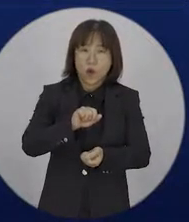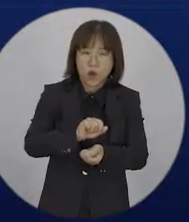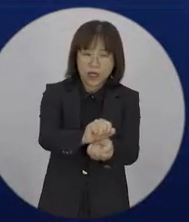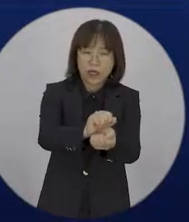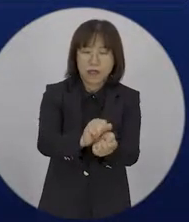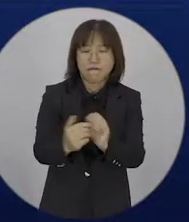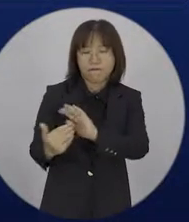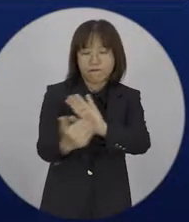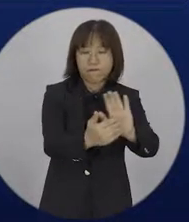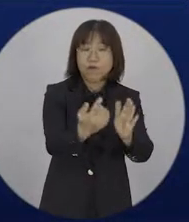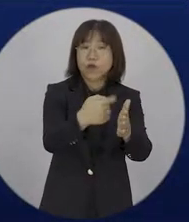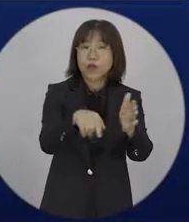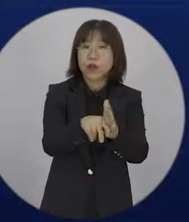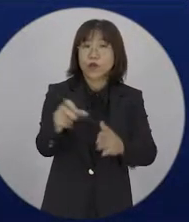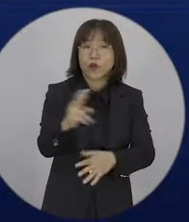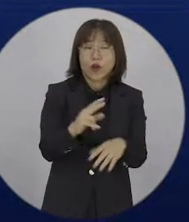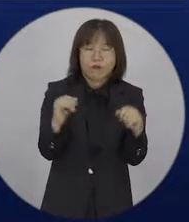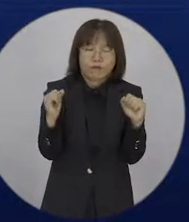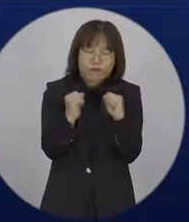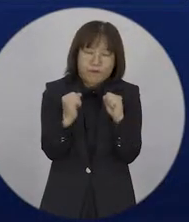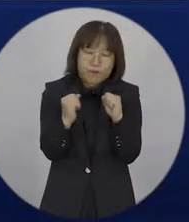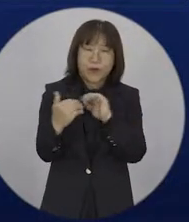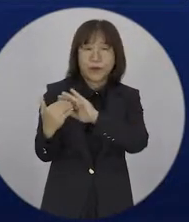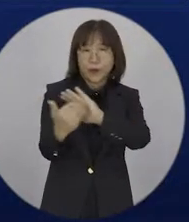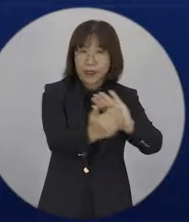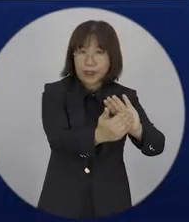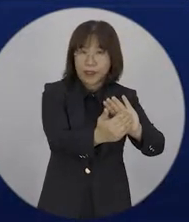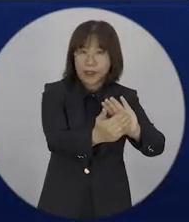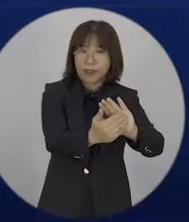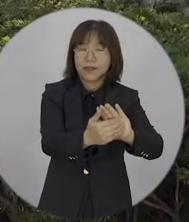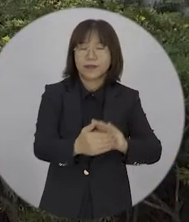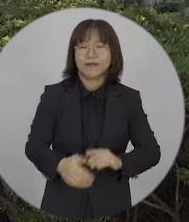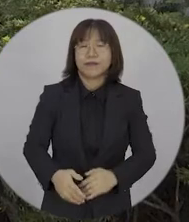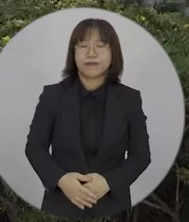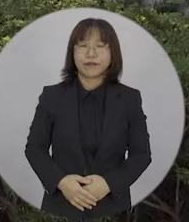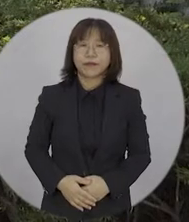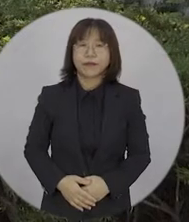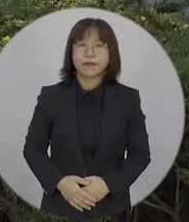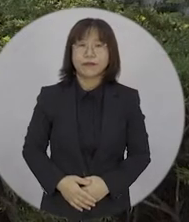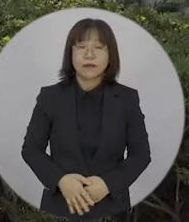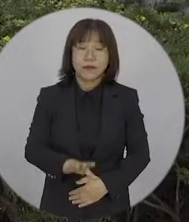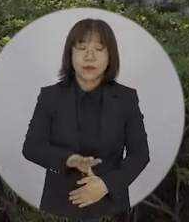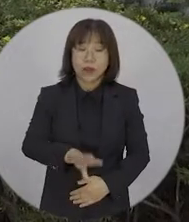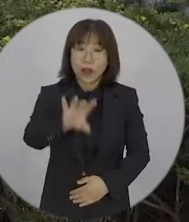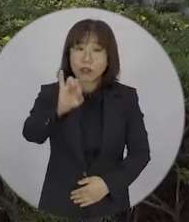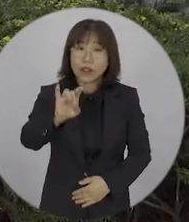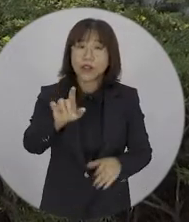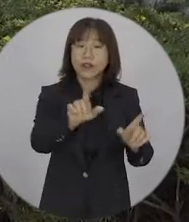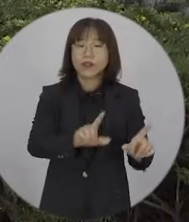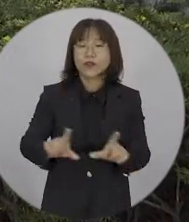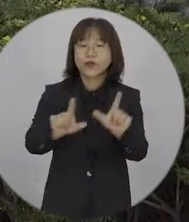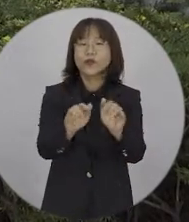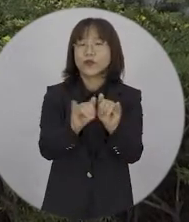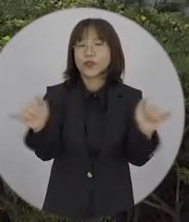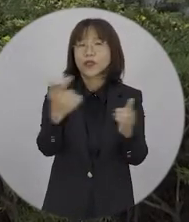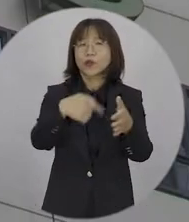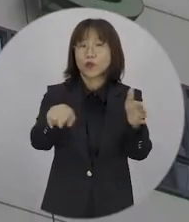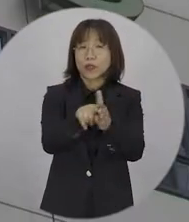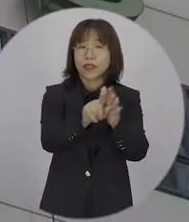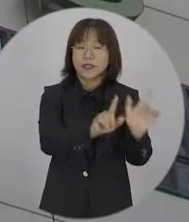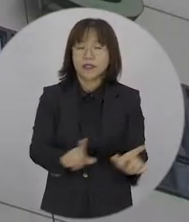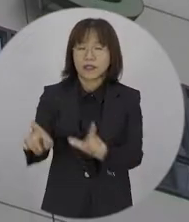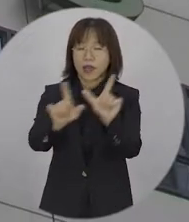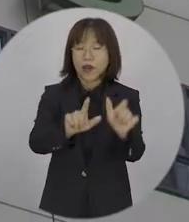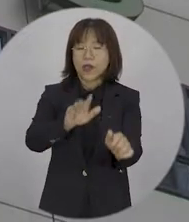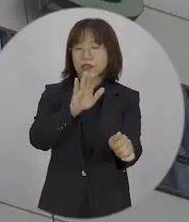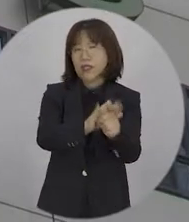겨울철 한파 안전 대책을 마련 합니다 먼저 국민들의 단계적 점진적 일상